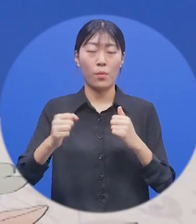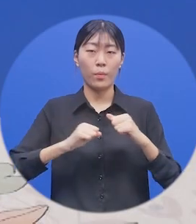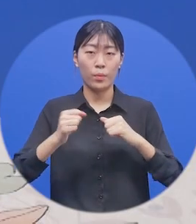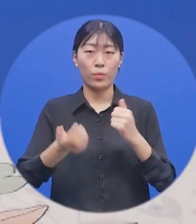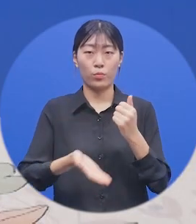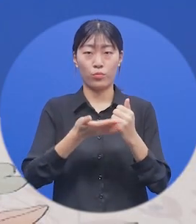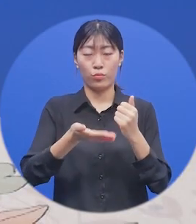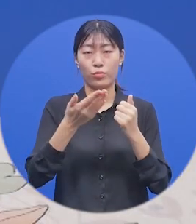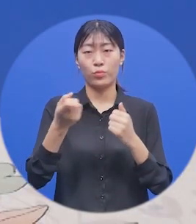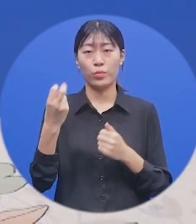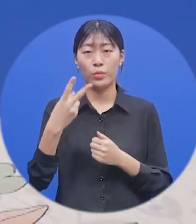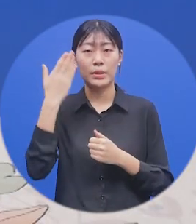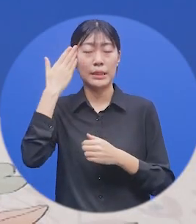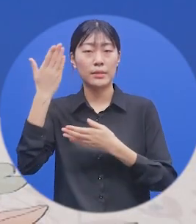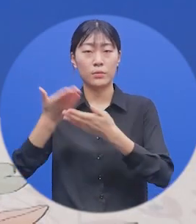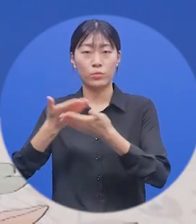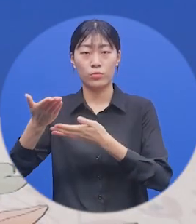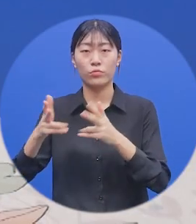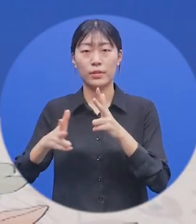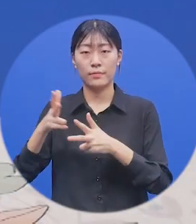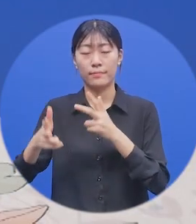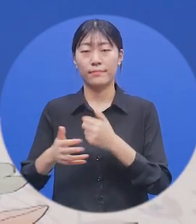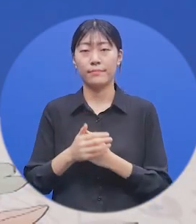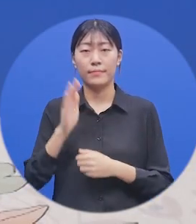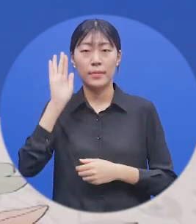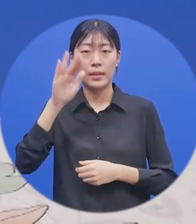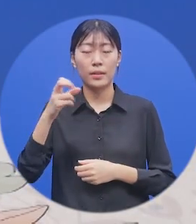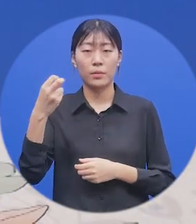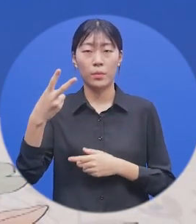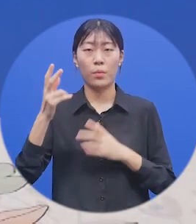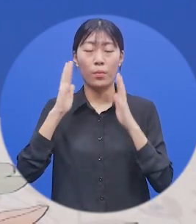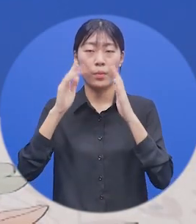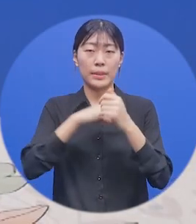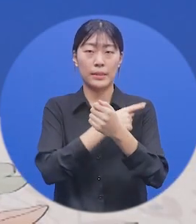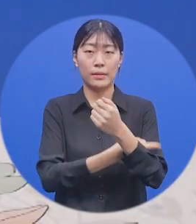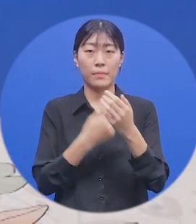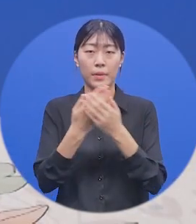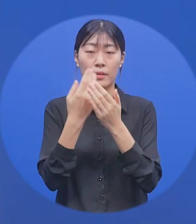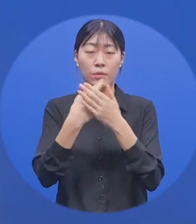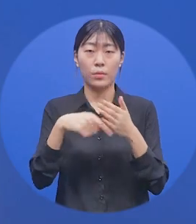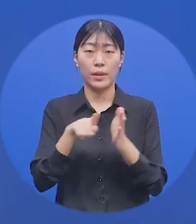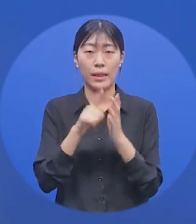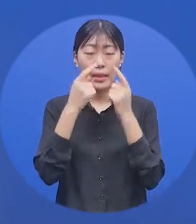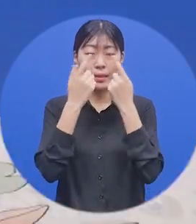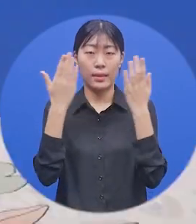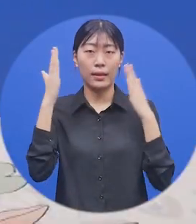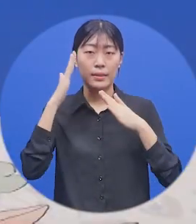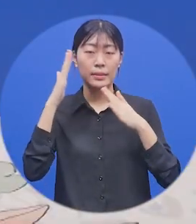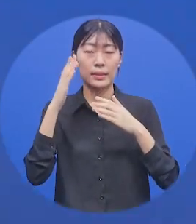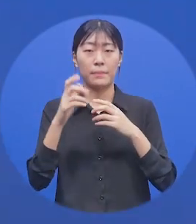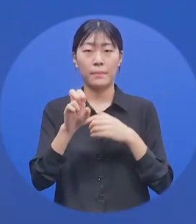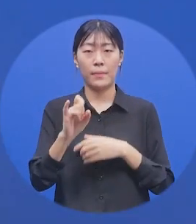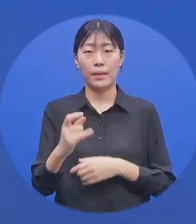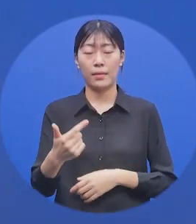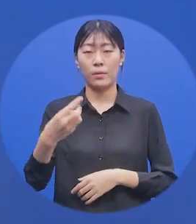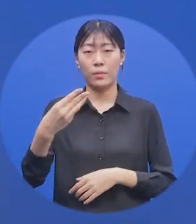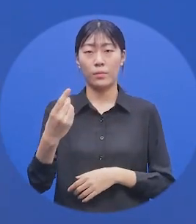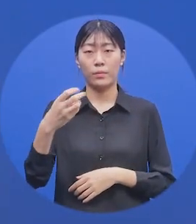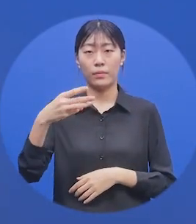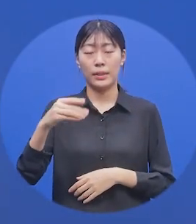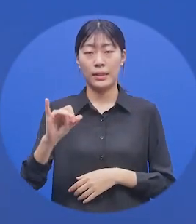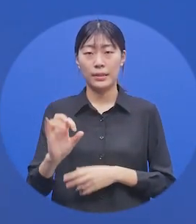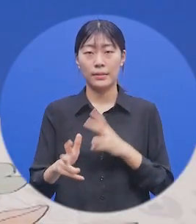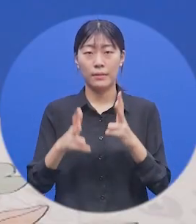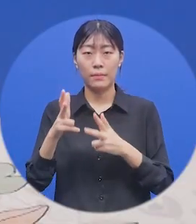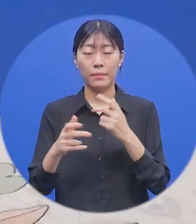교류 사업, 청소년 진로와 교과 능력 향상을 위한 대학생 멘토링 사업으로 1인당 3개의 사업을